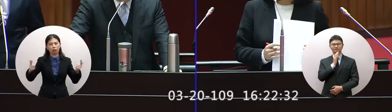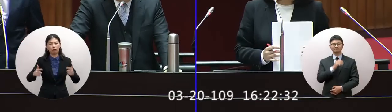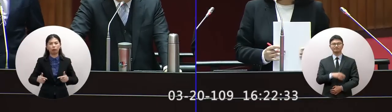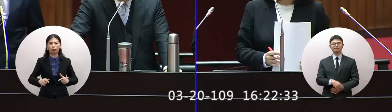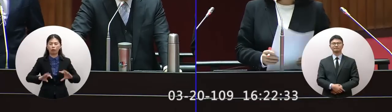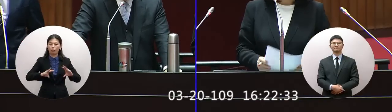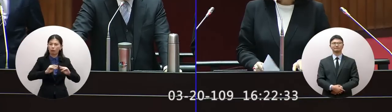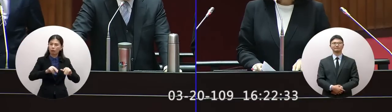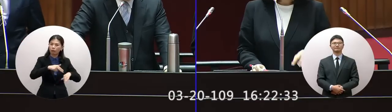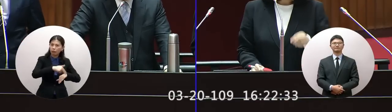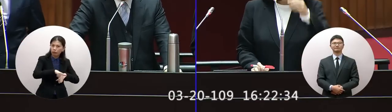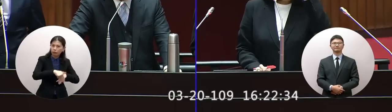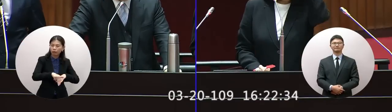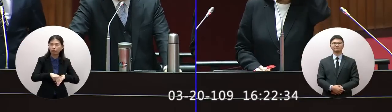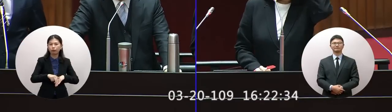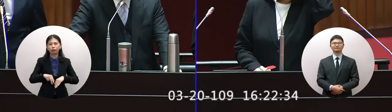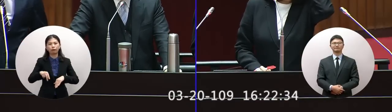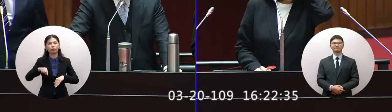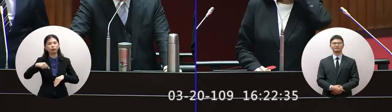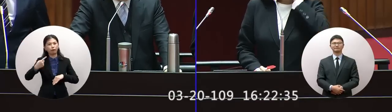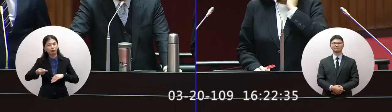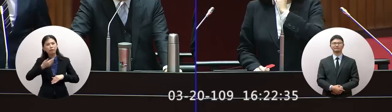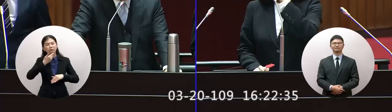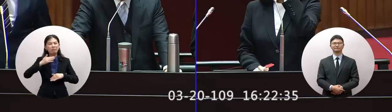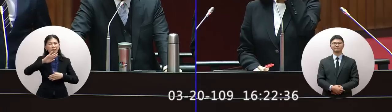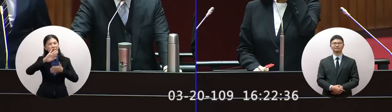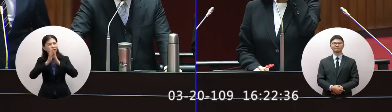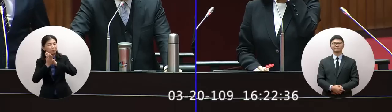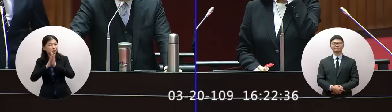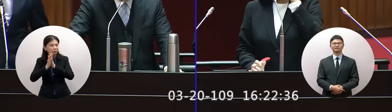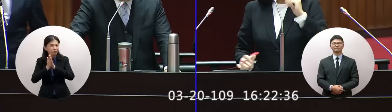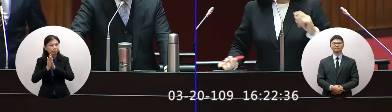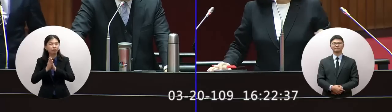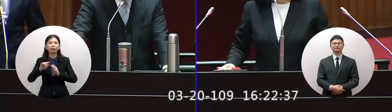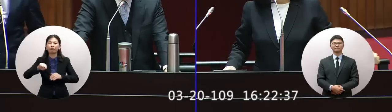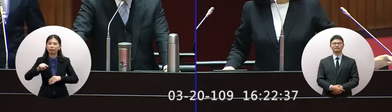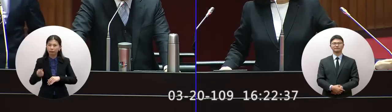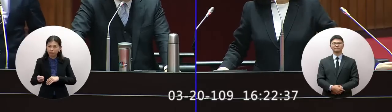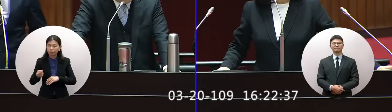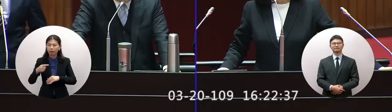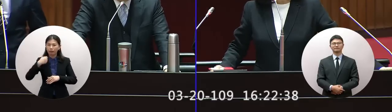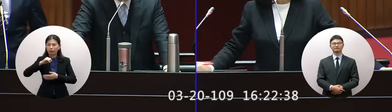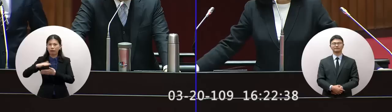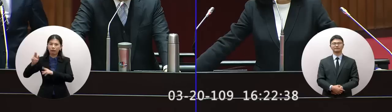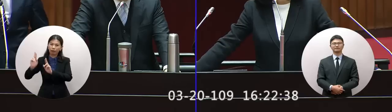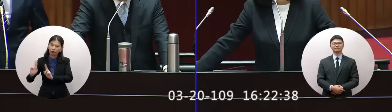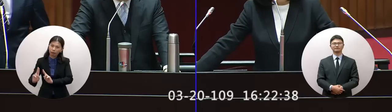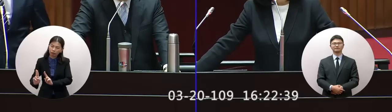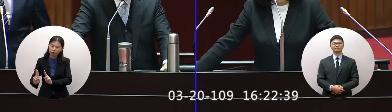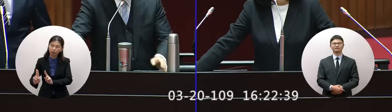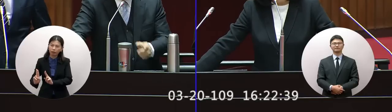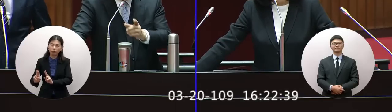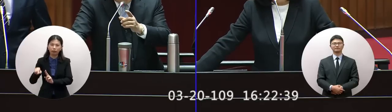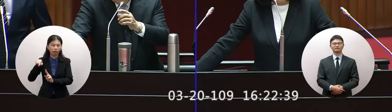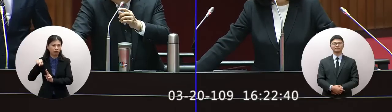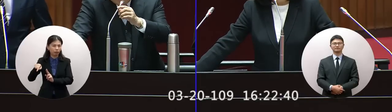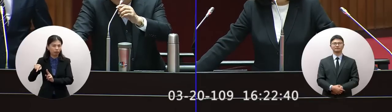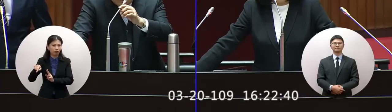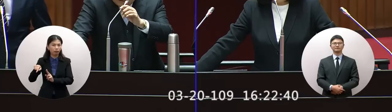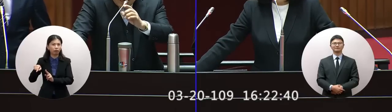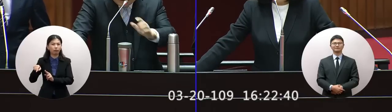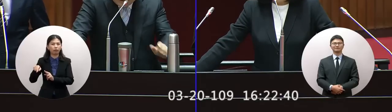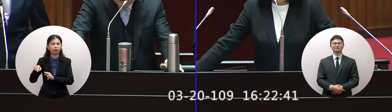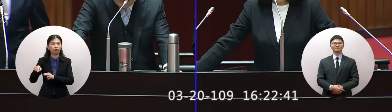国土的规划，谈到气候的变迁，谈到要不要让台积电在台湾